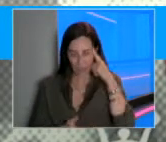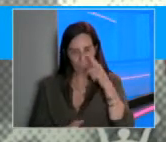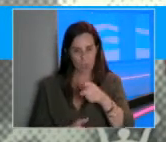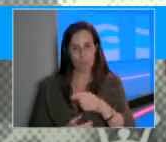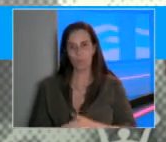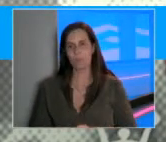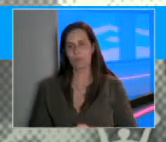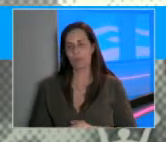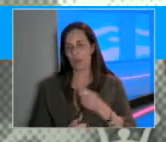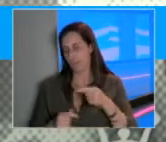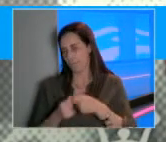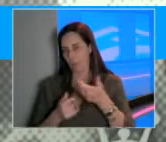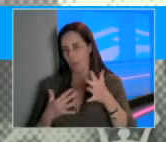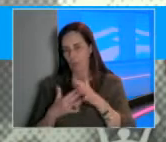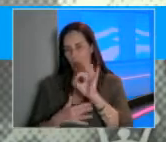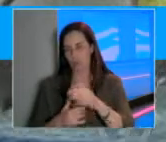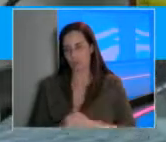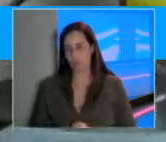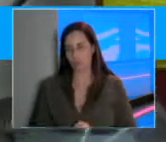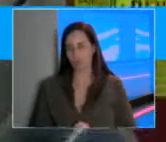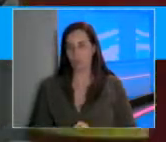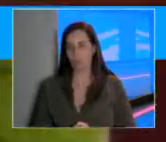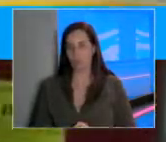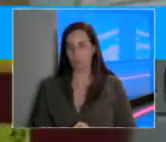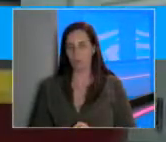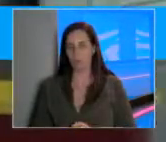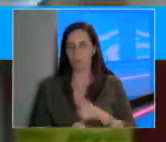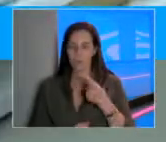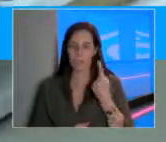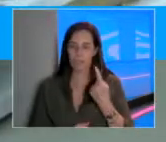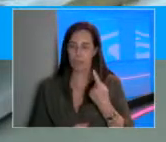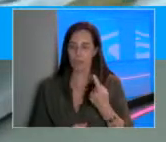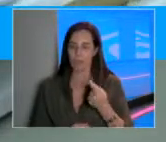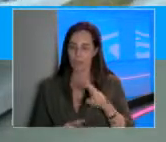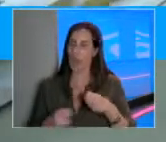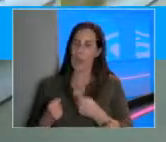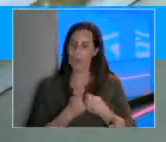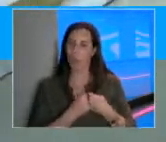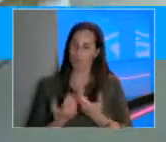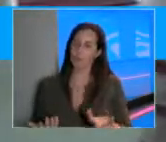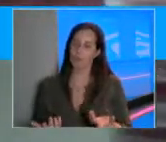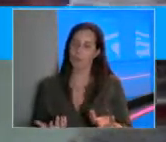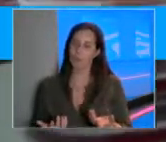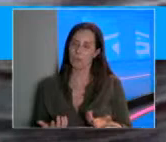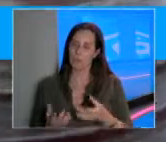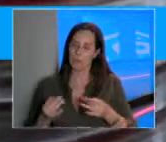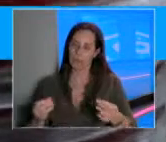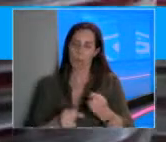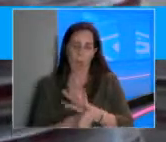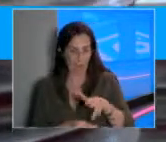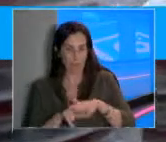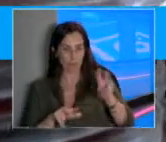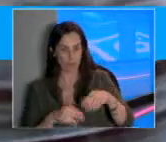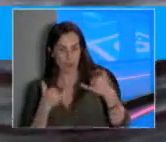פי ממצאי המחקר ובכלל? זאת אחת מהדרכים להתמודד עם העברה של הווירוס. גם